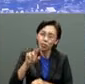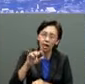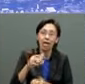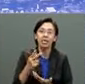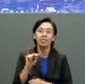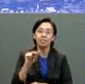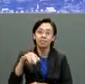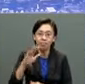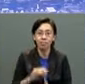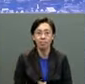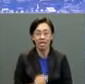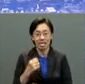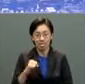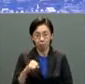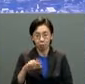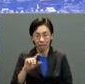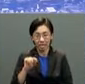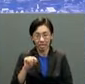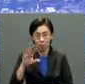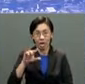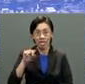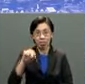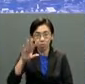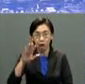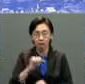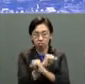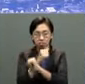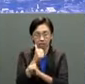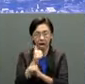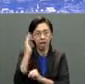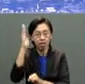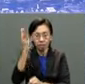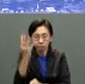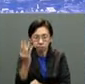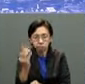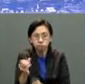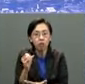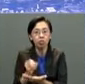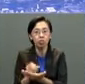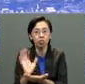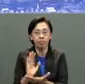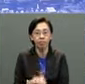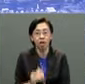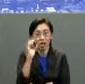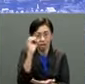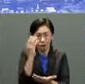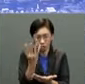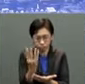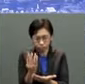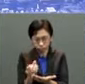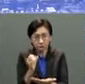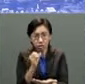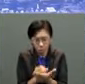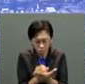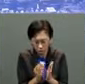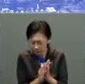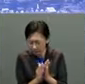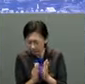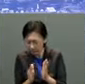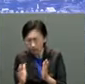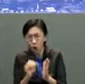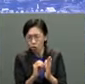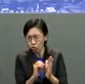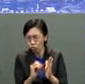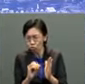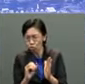กว่าไม่ได้หมายความว่าเราคุมมันได้แล้วจะกลายเป็นศูนย์นะครับเขาบอกว่าถ้าศูนย์ยังต้องศูนย์อีกนานเท่าไหร่ด้วยแล้วศูนย์บ้านเราบ้